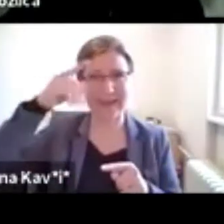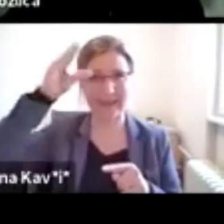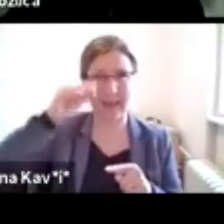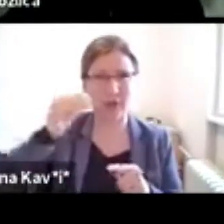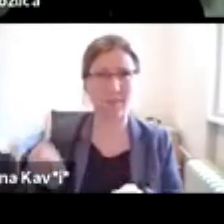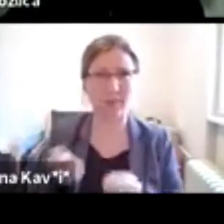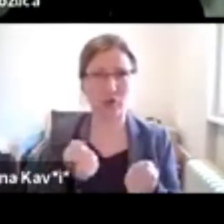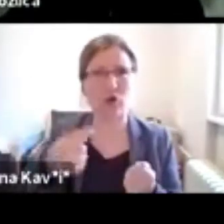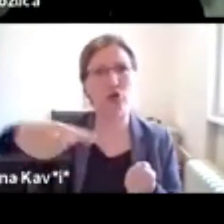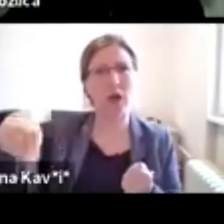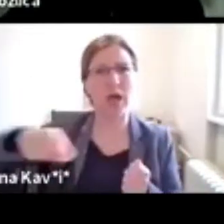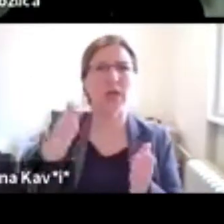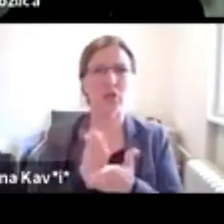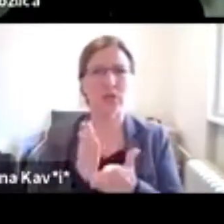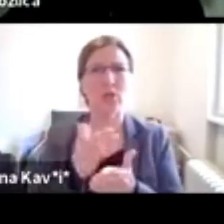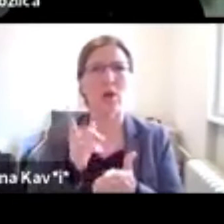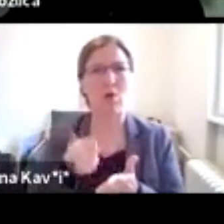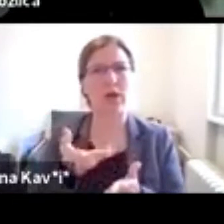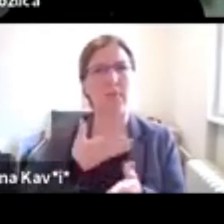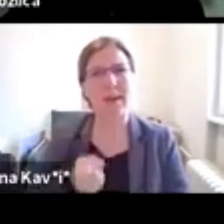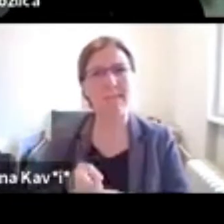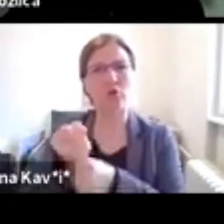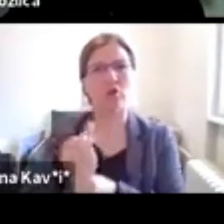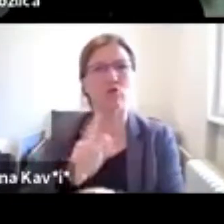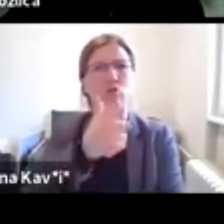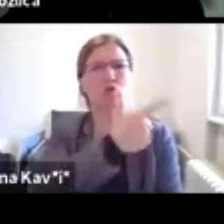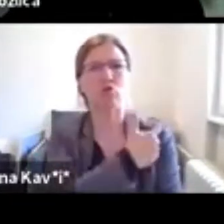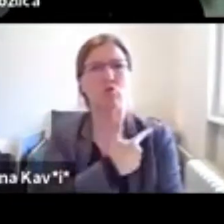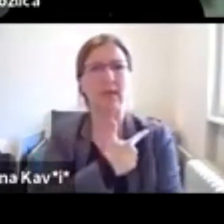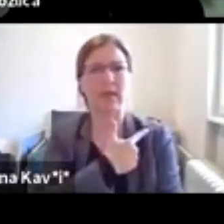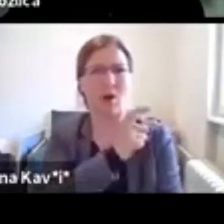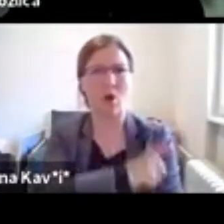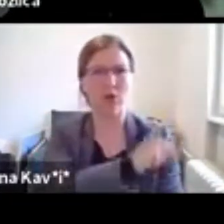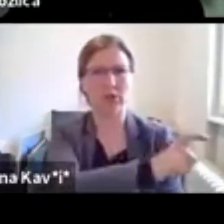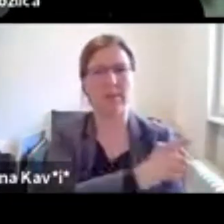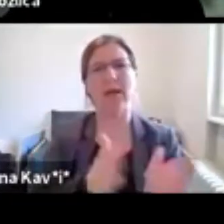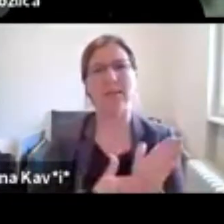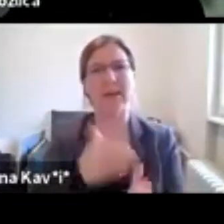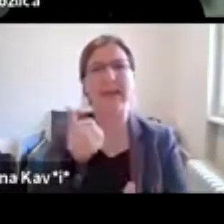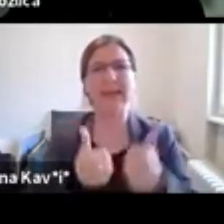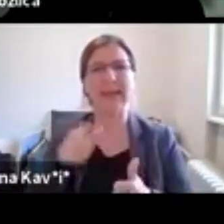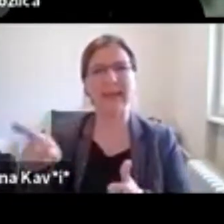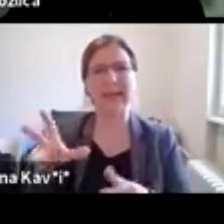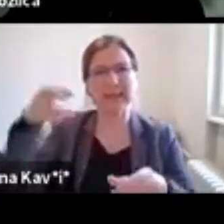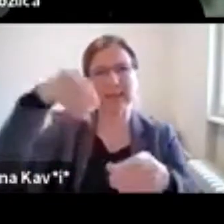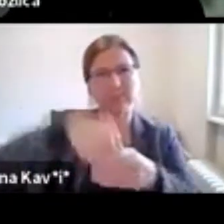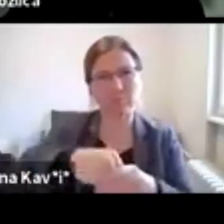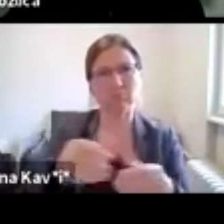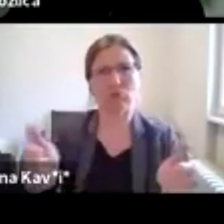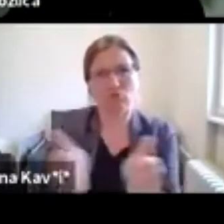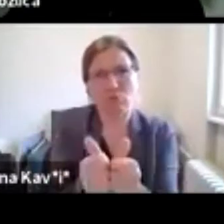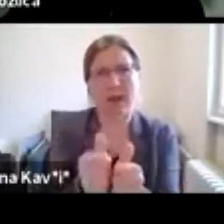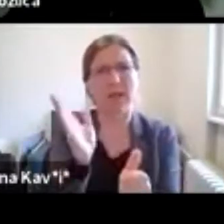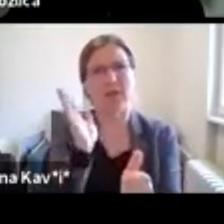trebaju podršku osoba oko sebe. Bilo da žive u nekakvoj zajednici poput organiziranog stanovanja, što je česti